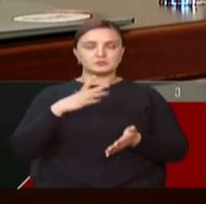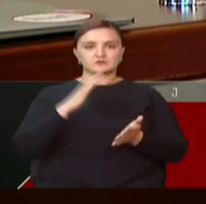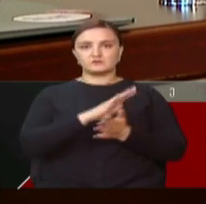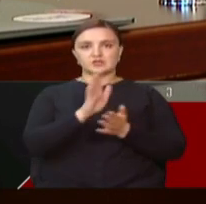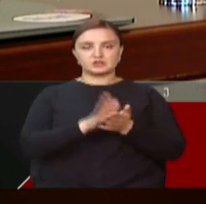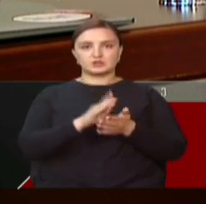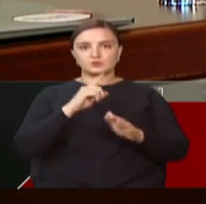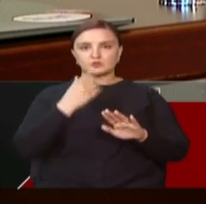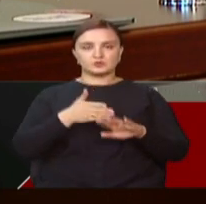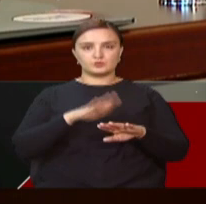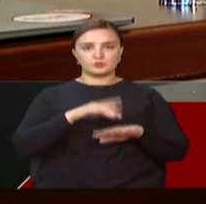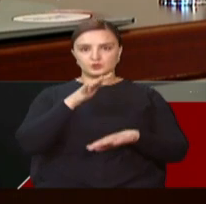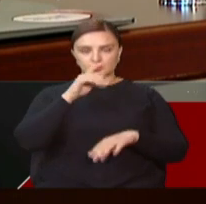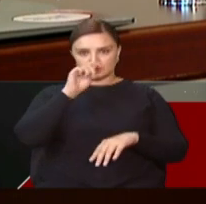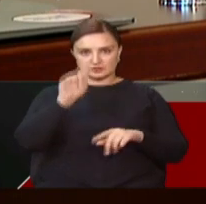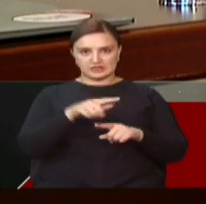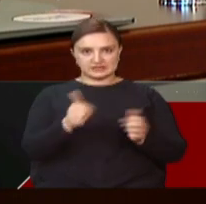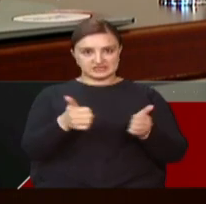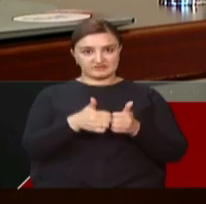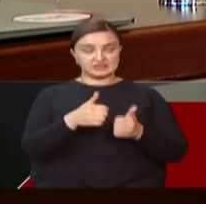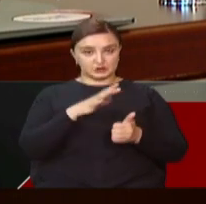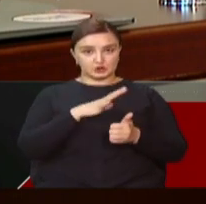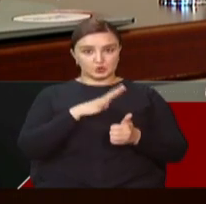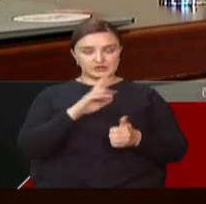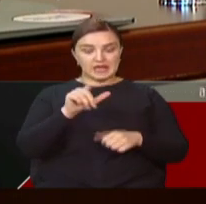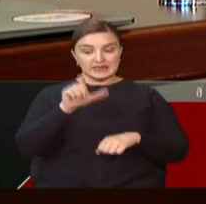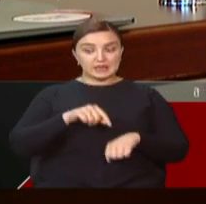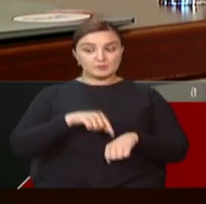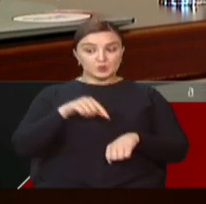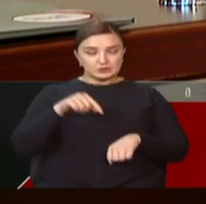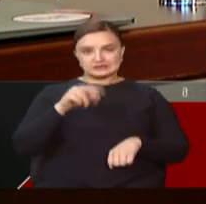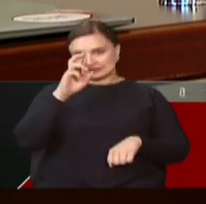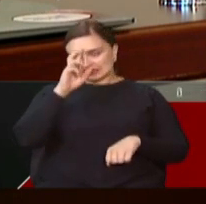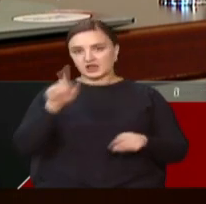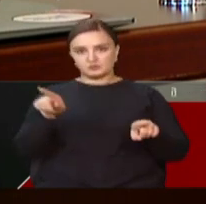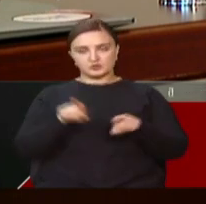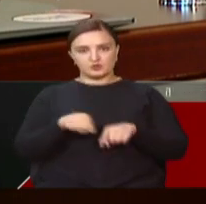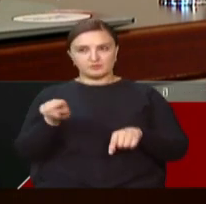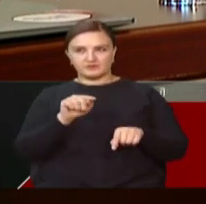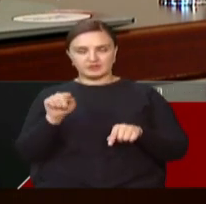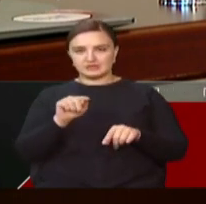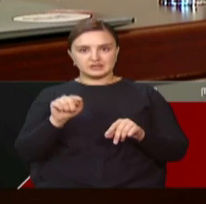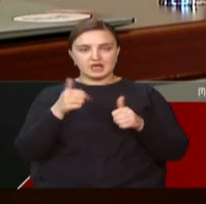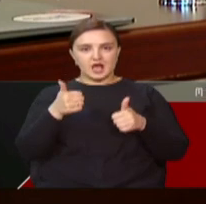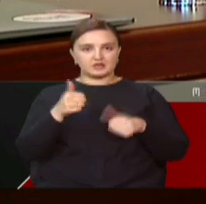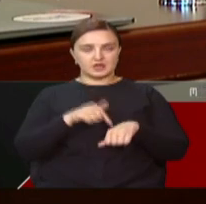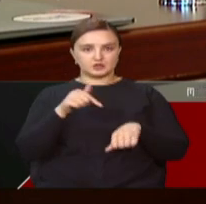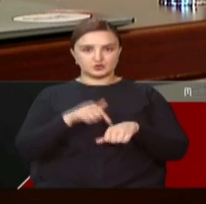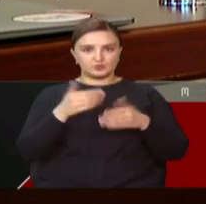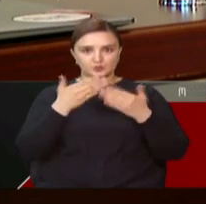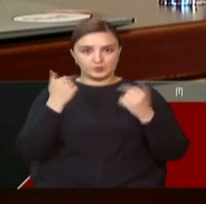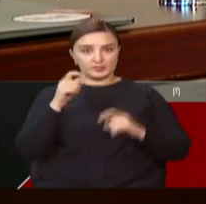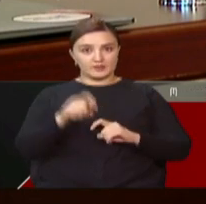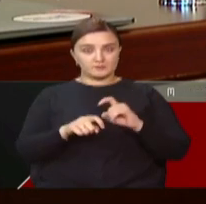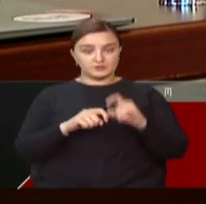про момент вообще Украины сквердити, хотя Адамиан урадат, да сахан ты поебривадат, Талиан арак этилган спабели, на